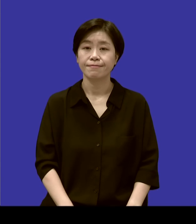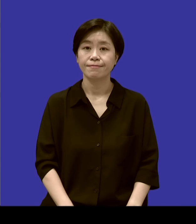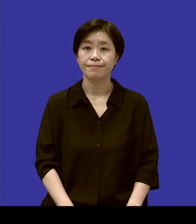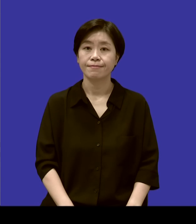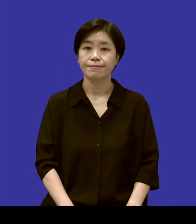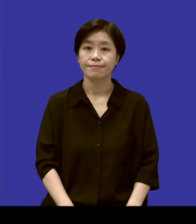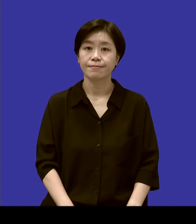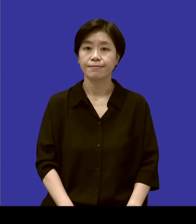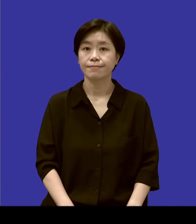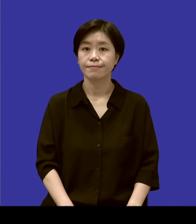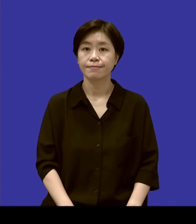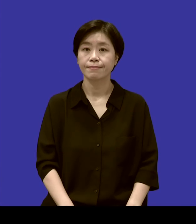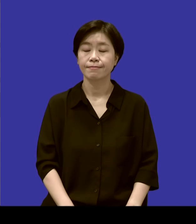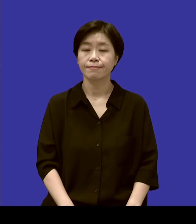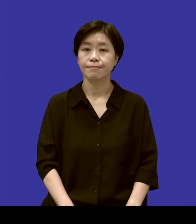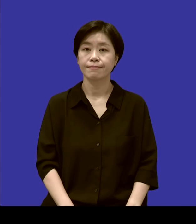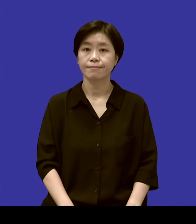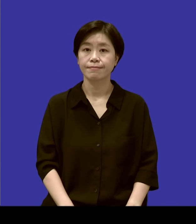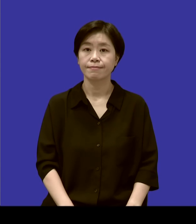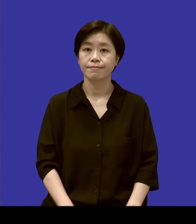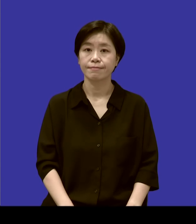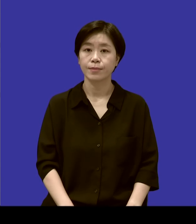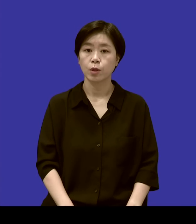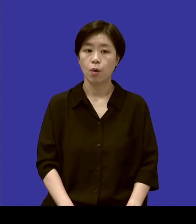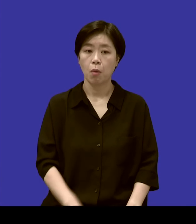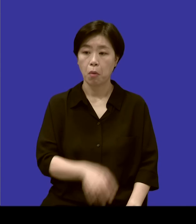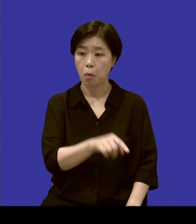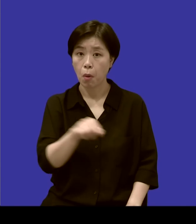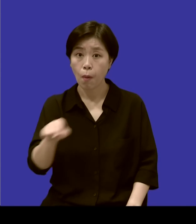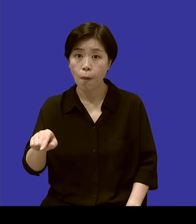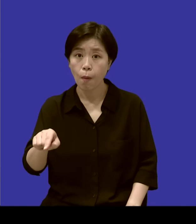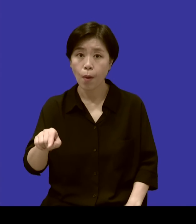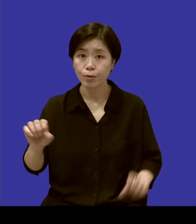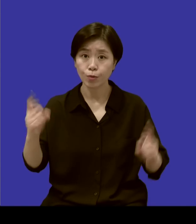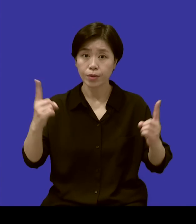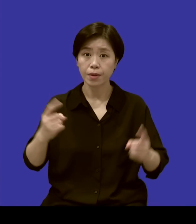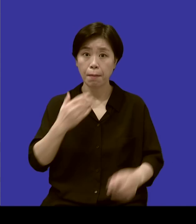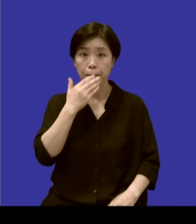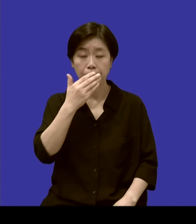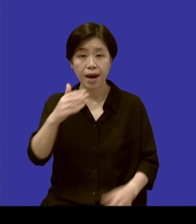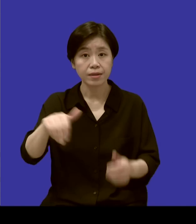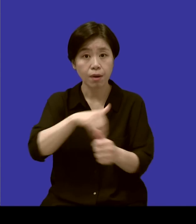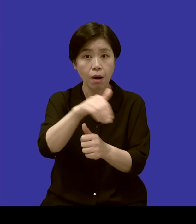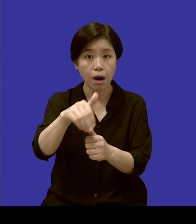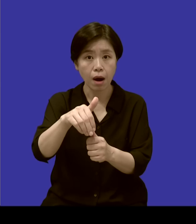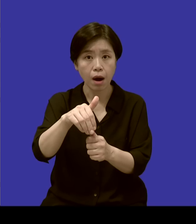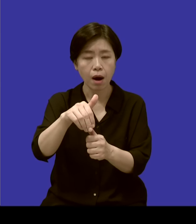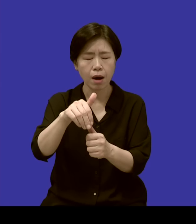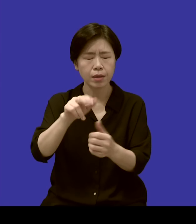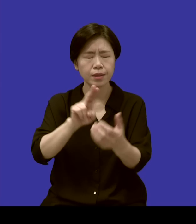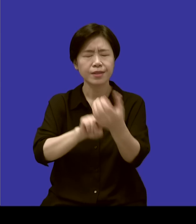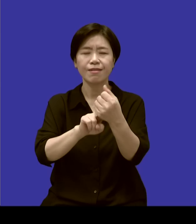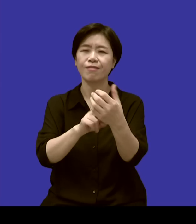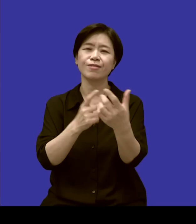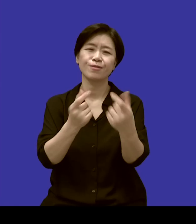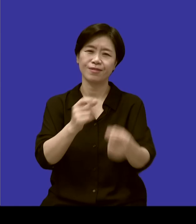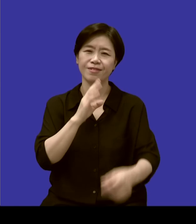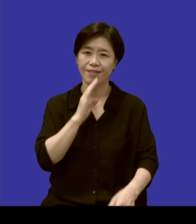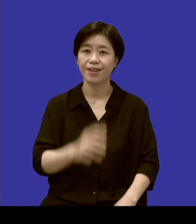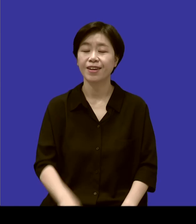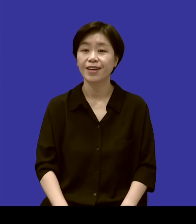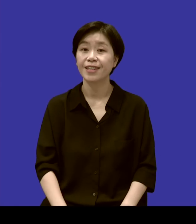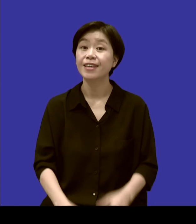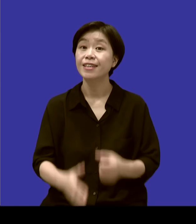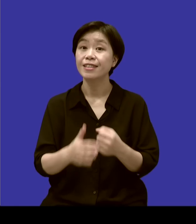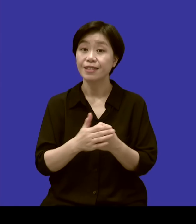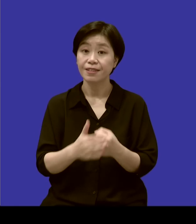이제는 그런 저한테는 기적이었어요. 그래서 너무너무